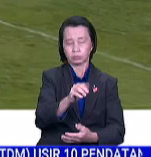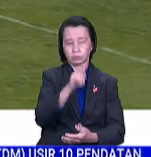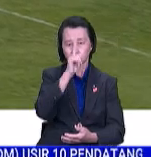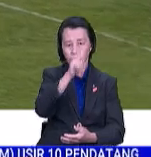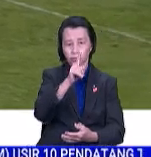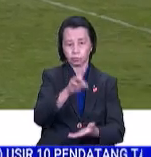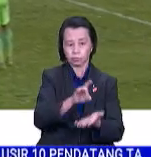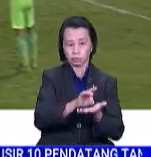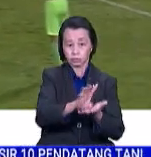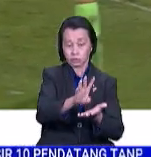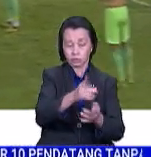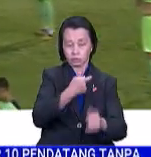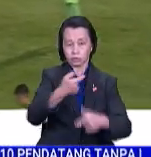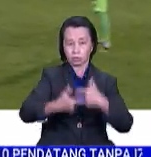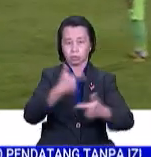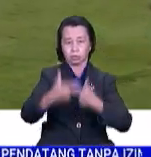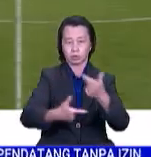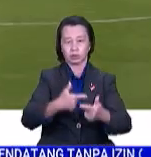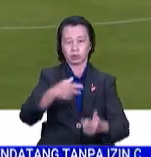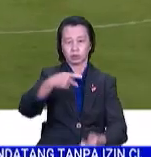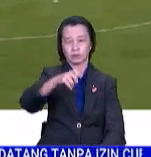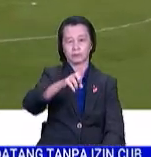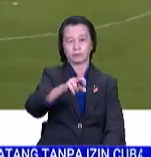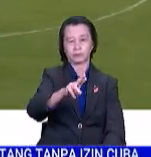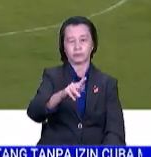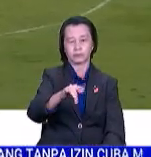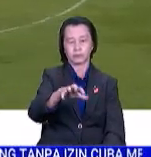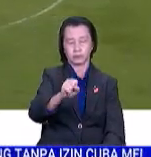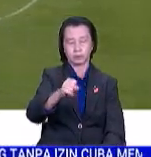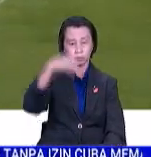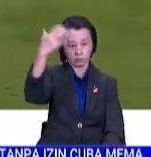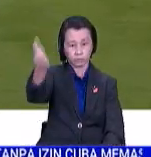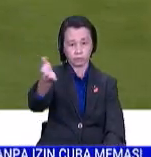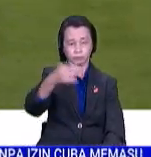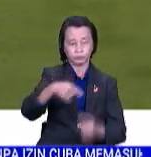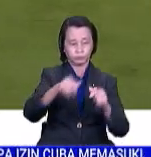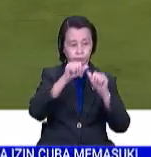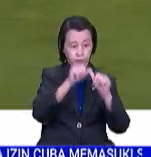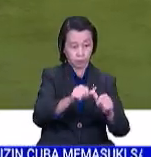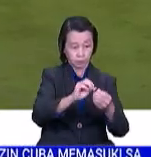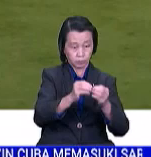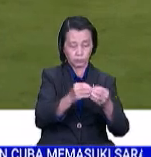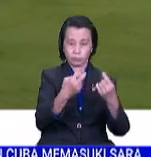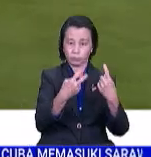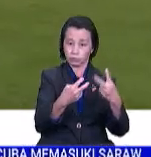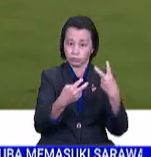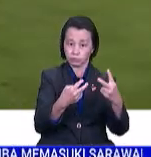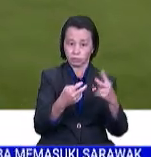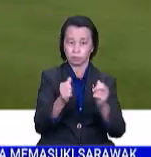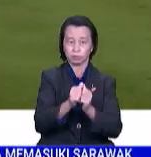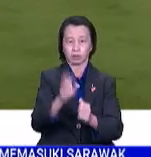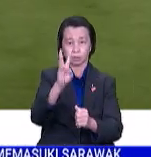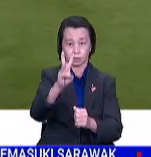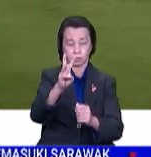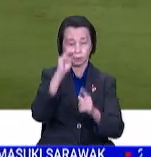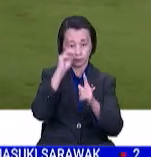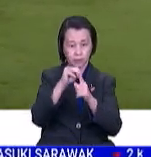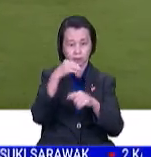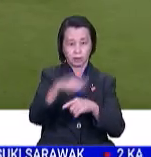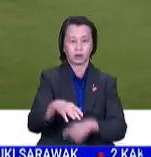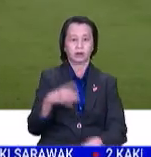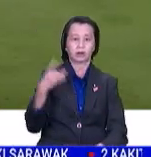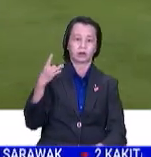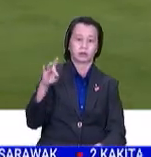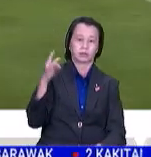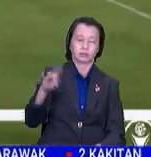pasti tersingkir ke saingan Liga Premier musim depan apabila kekal menduduki tempat ke-12 dengan hanya 6 mata selepas